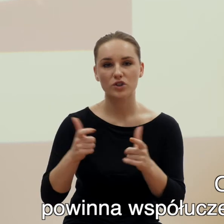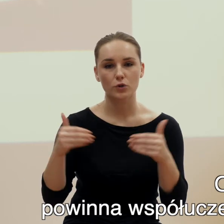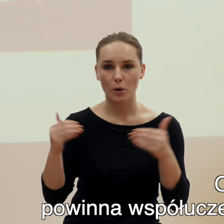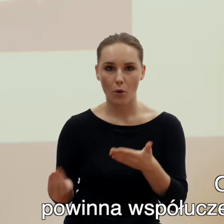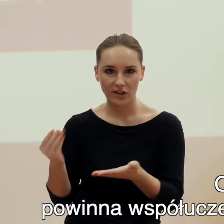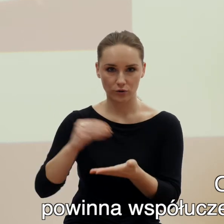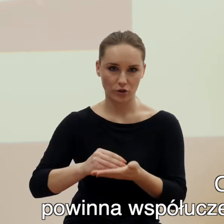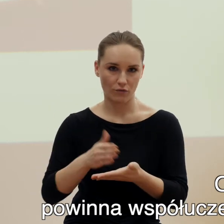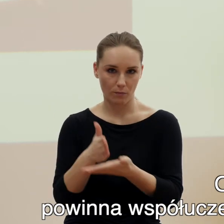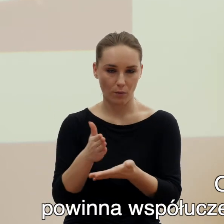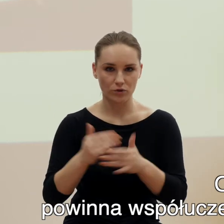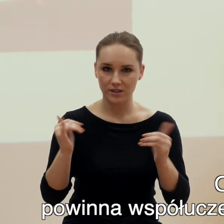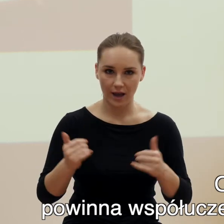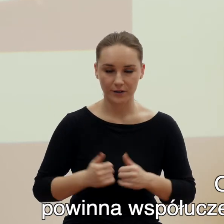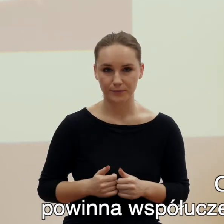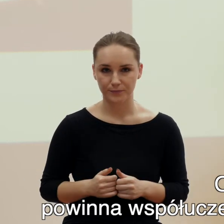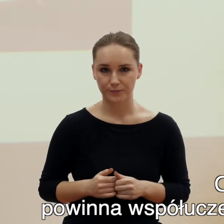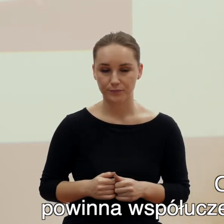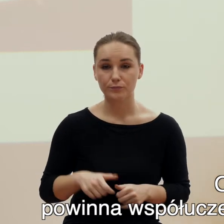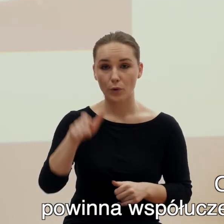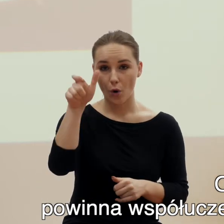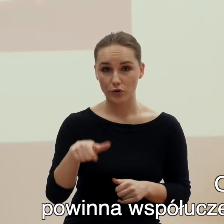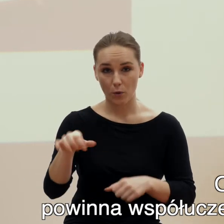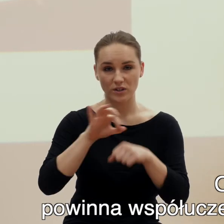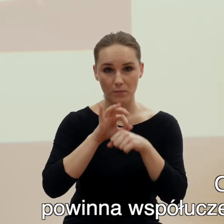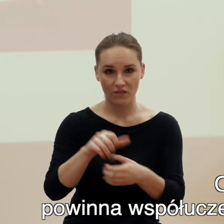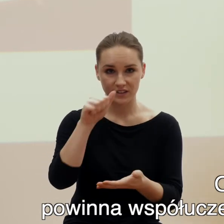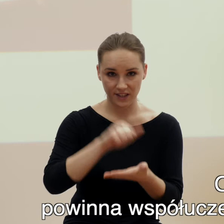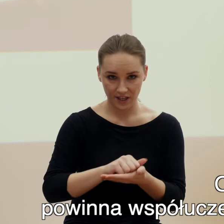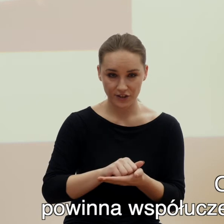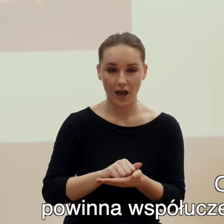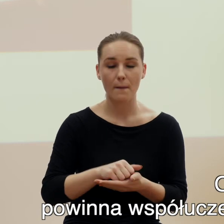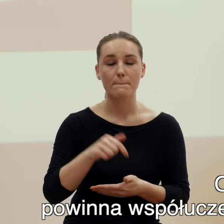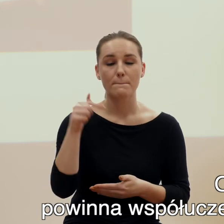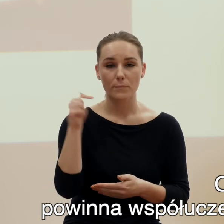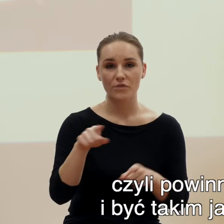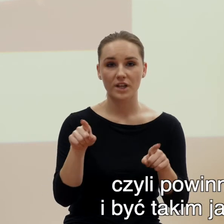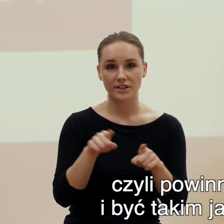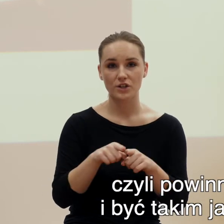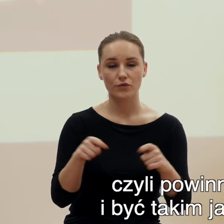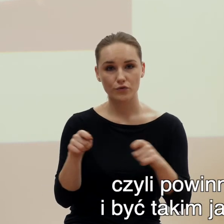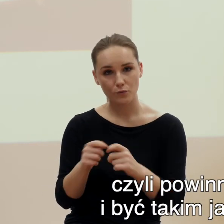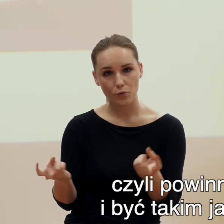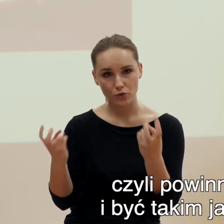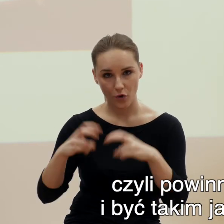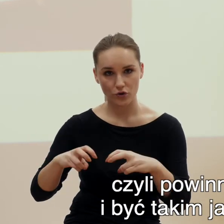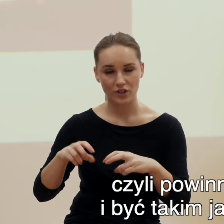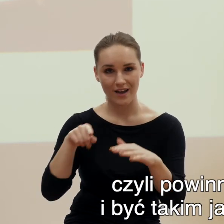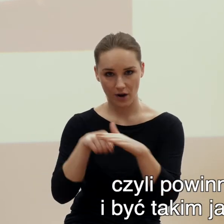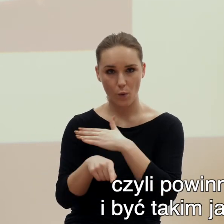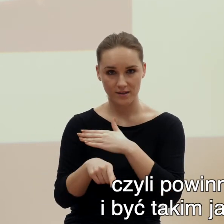Osoba, która prowadzi zajęcia, powinna współuczestniczyć przy organizacji ewakuacji takiej osoby, czyli